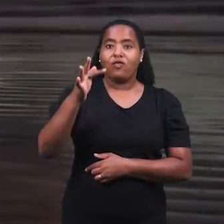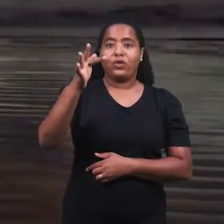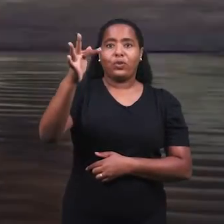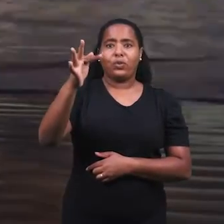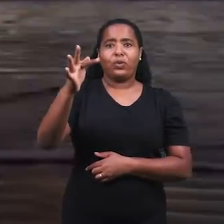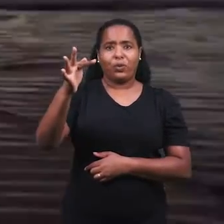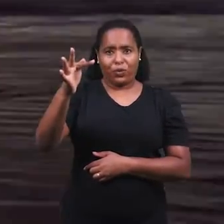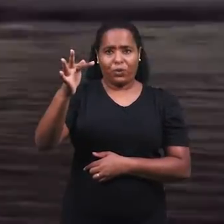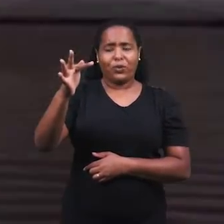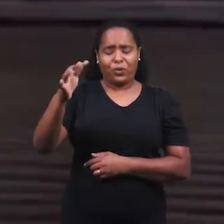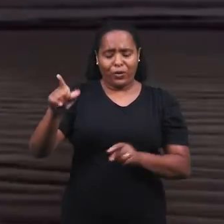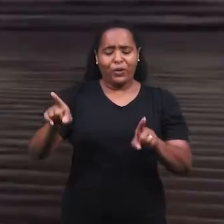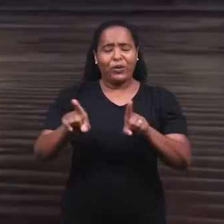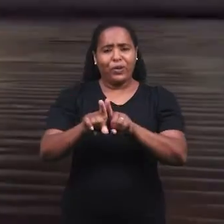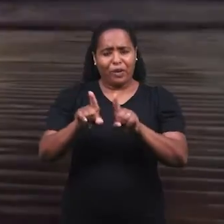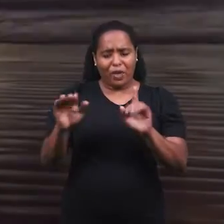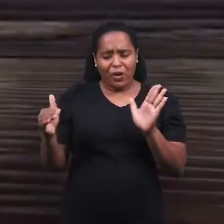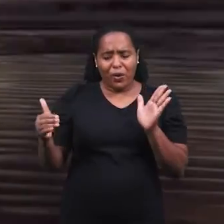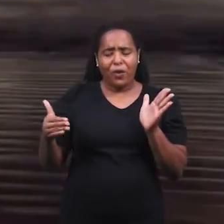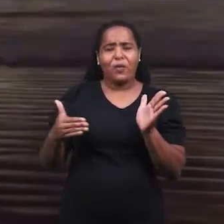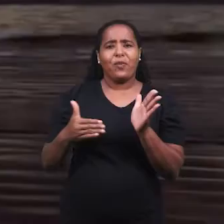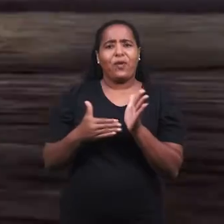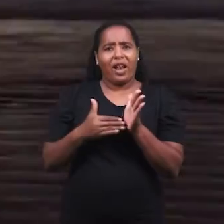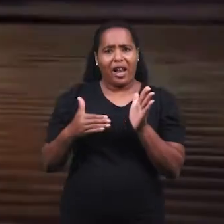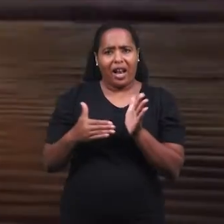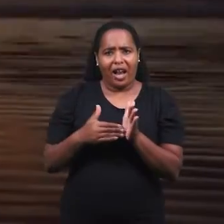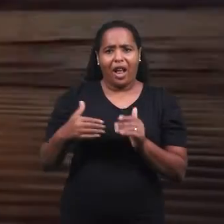Он первый и последний,